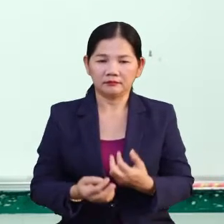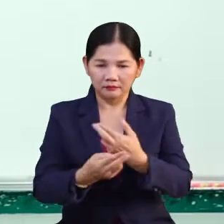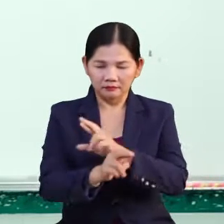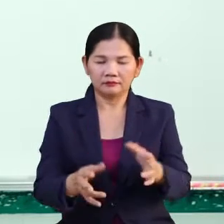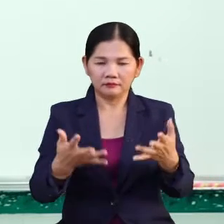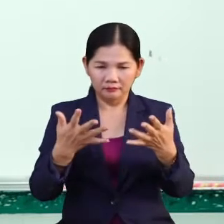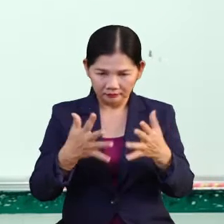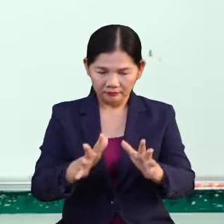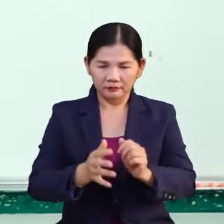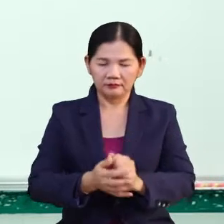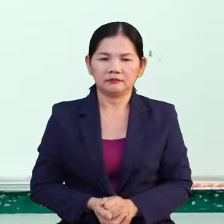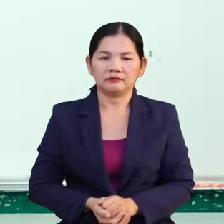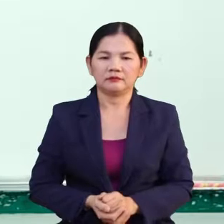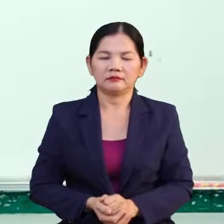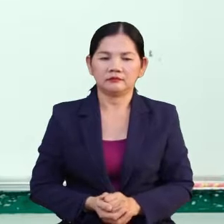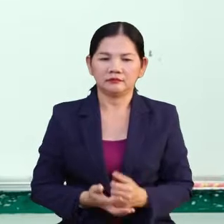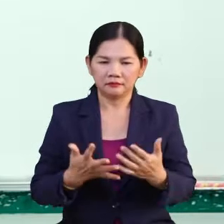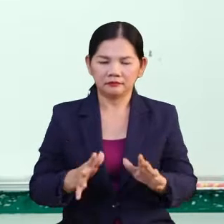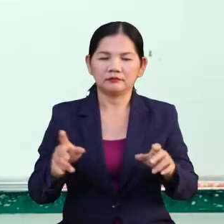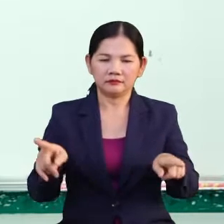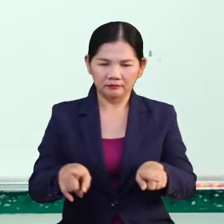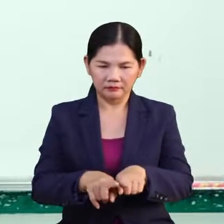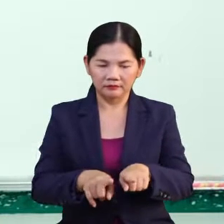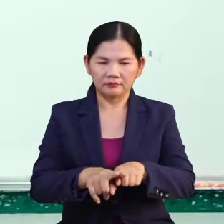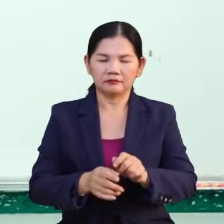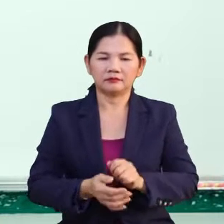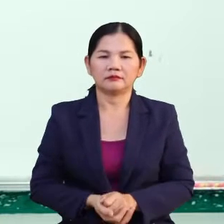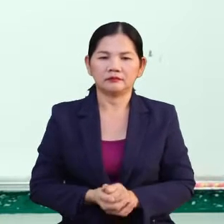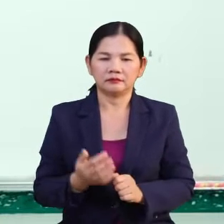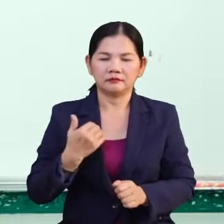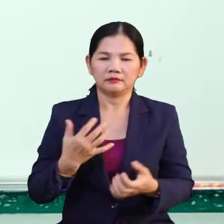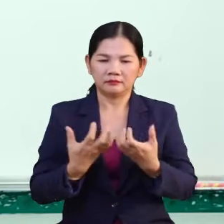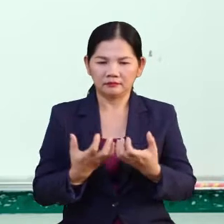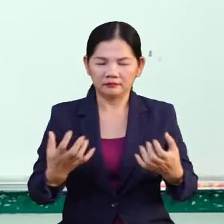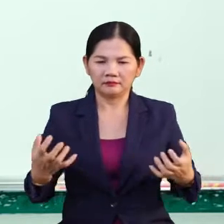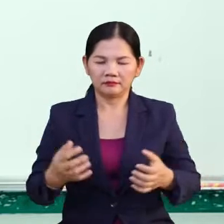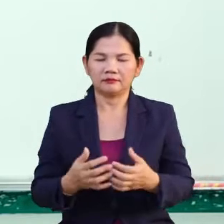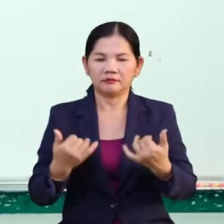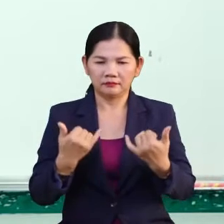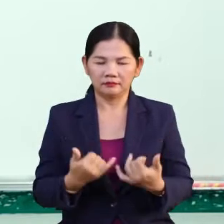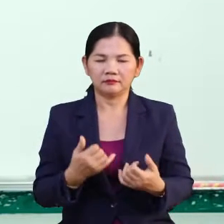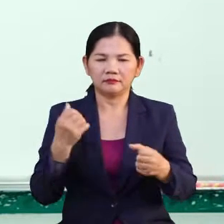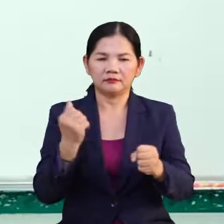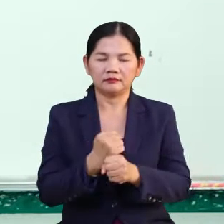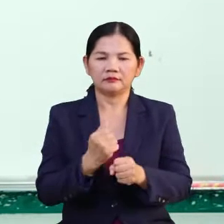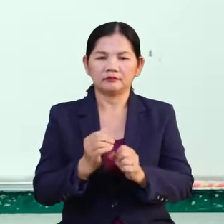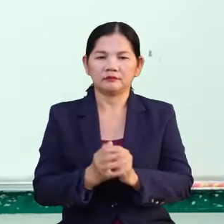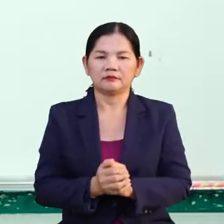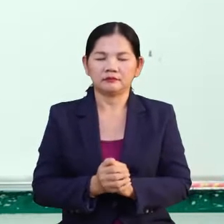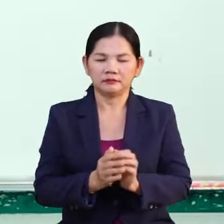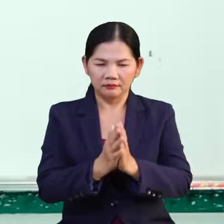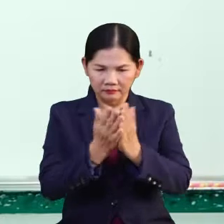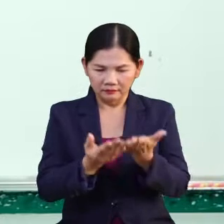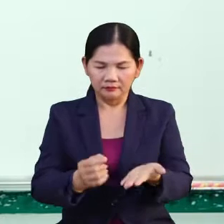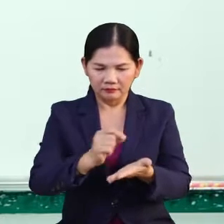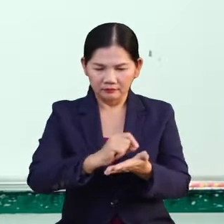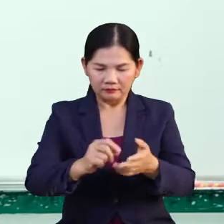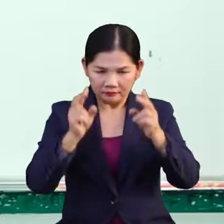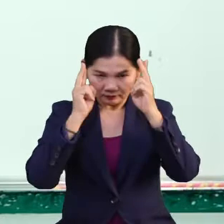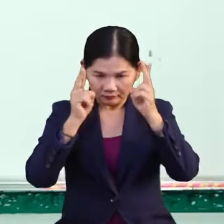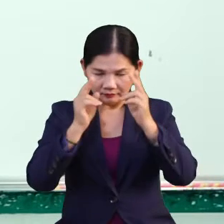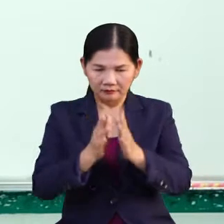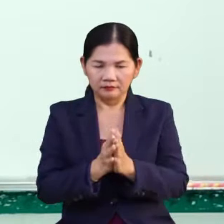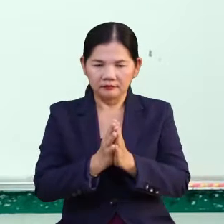ល់នៅចារួចរាល់ដូចគ្នាណាកូនណាចាអញ្ចឹងសម្ភារៈដែលកូនត្រូវមានគឺចាសៀវភៅសិក្សាគោល